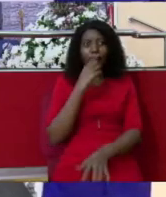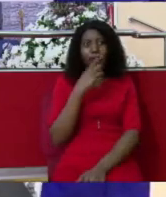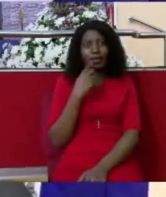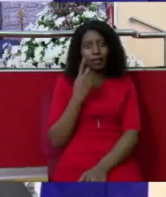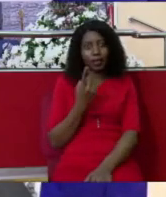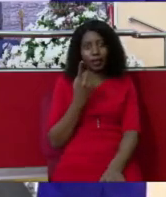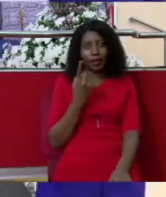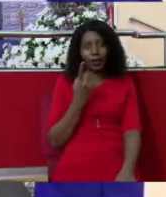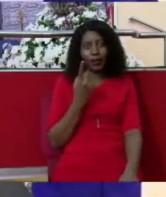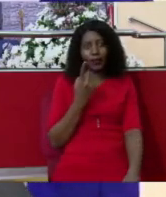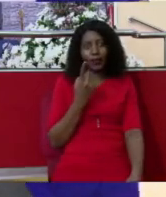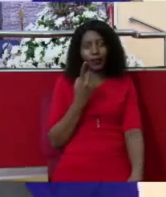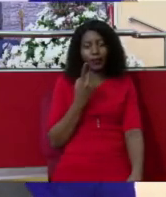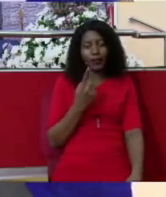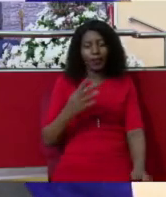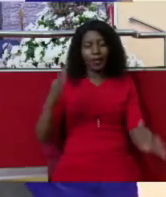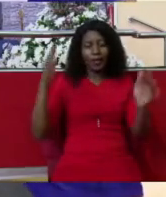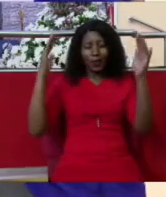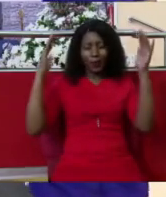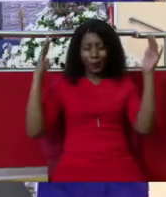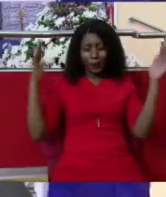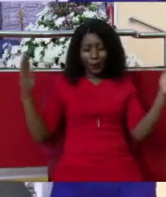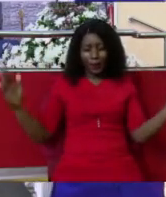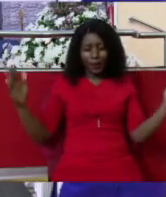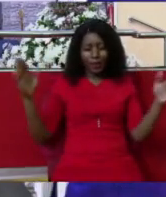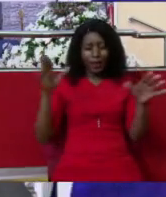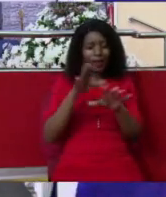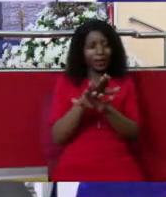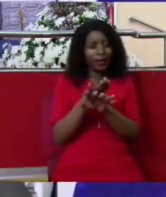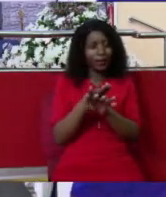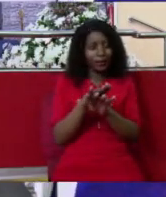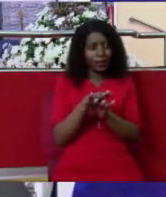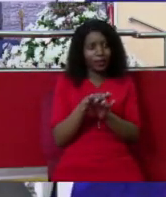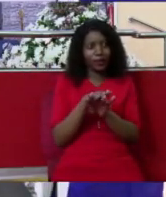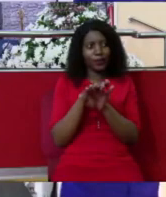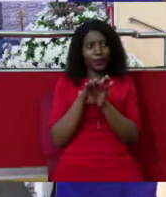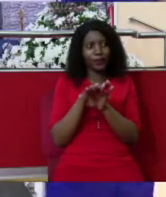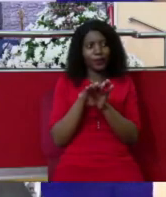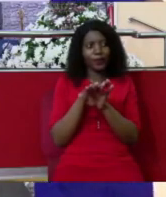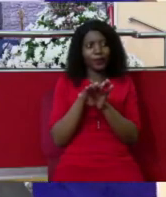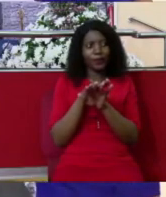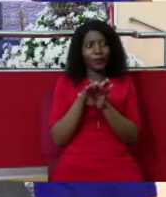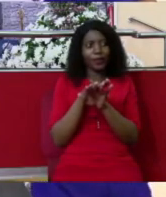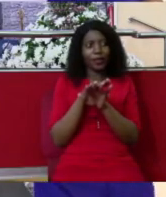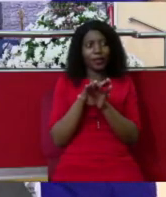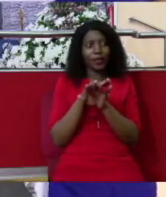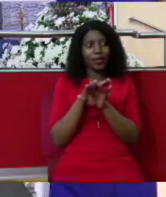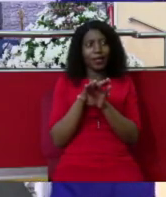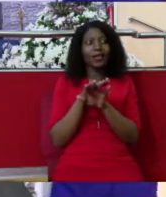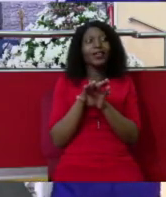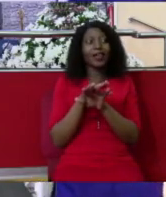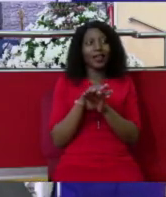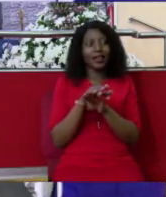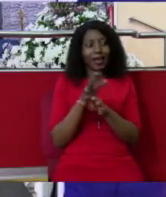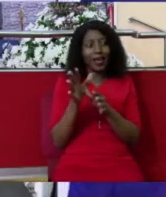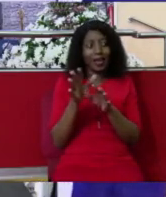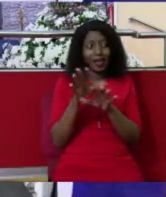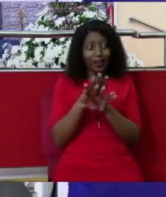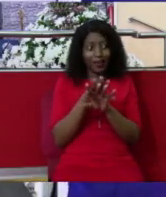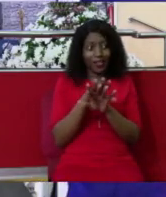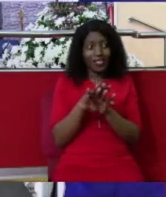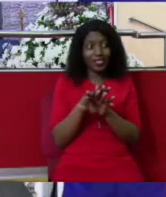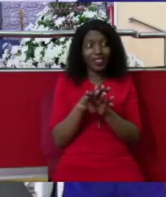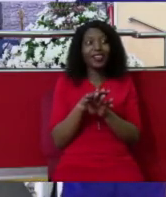wakati fulani, the big fish. Akasema yule samaki mkubwa kabisa. And so the teacher asked him, na mwalimu akamuliza,